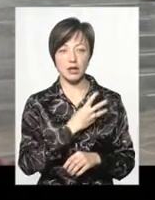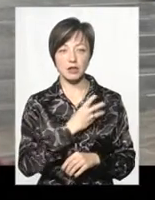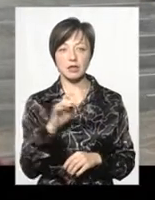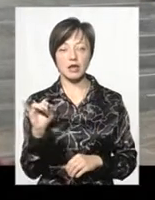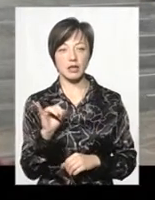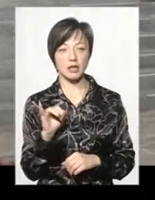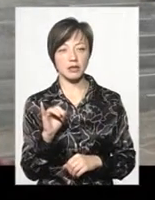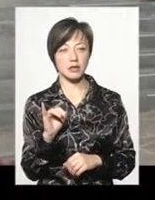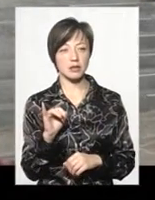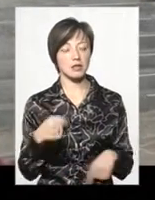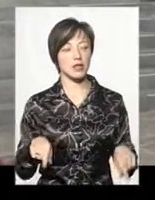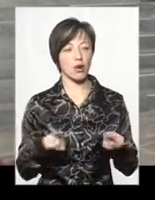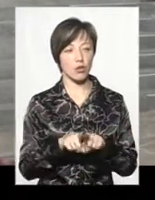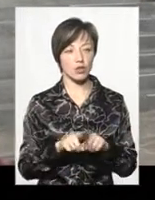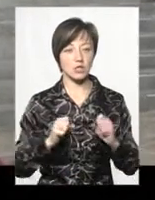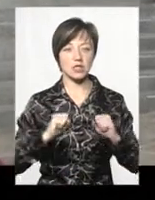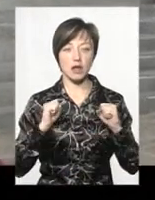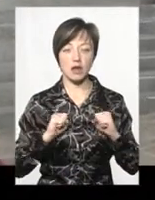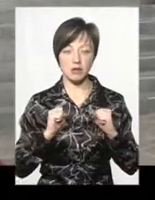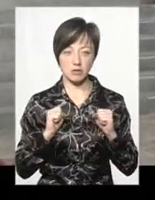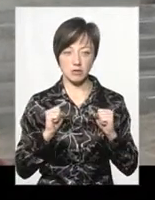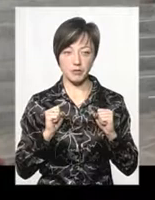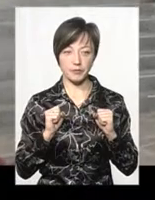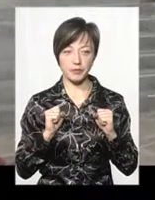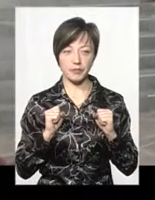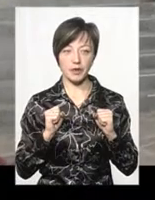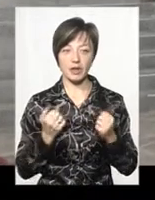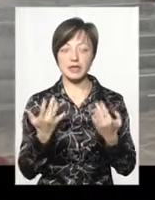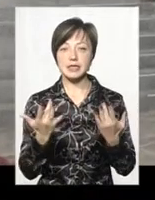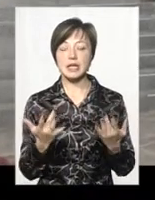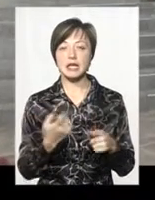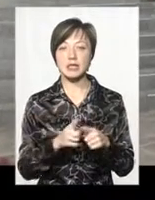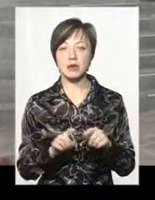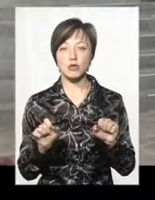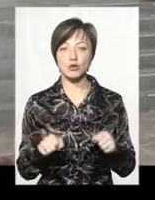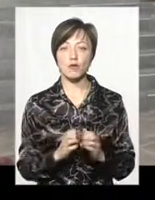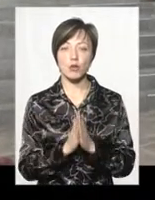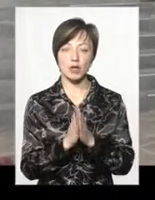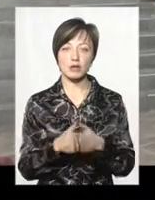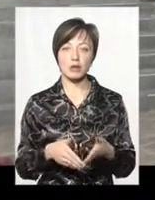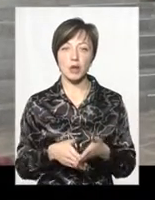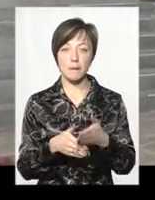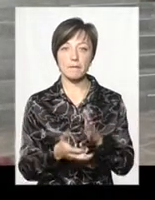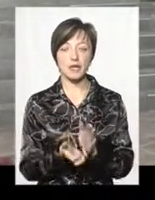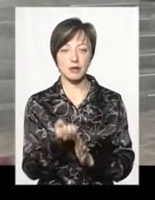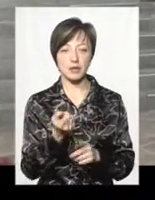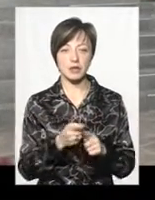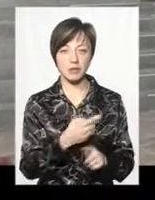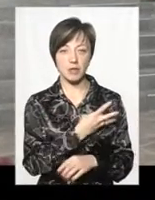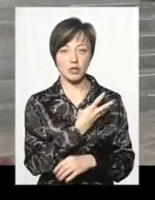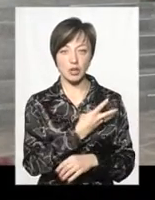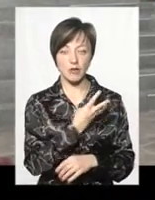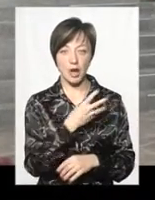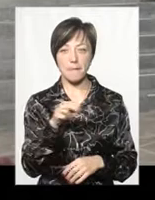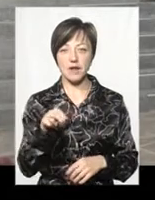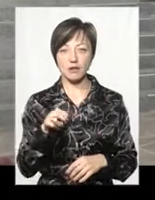вона також старається, наскільки це можливо, молитвою підтримати це бажання